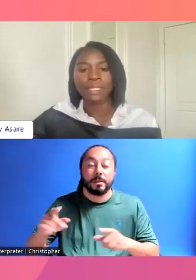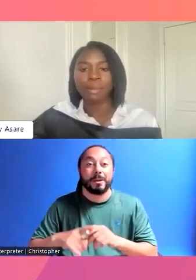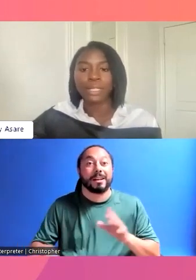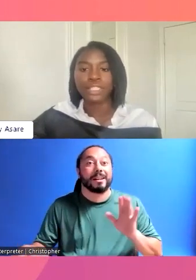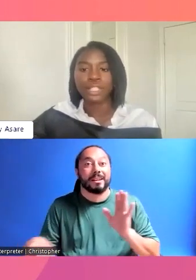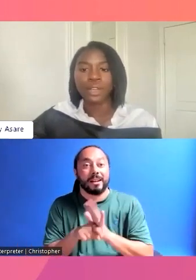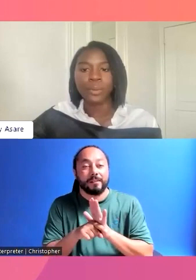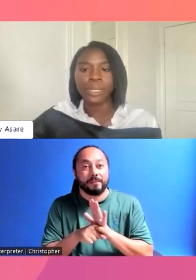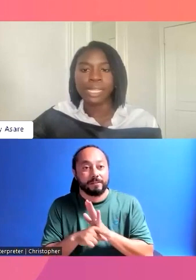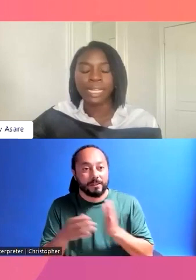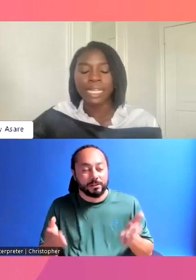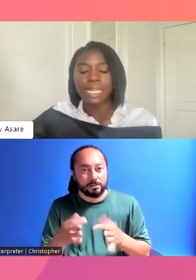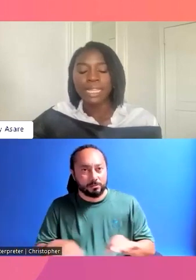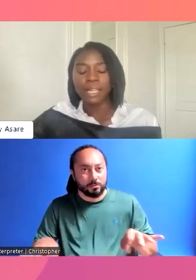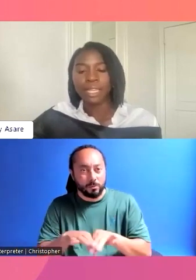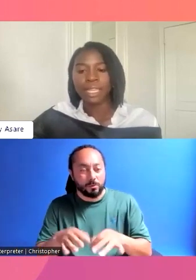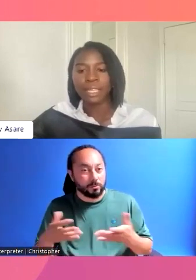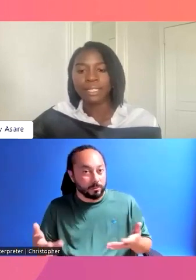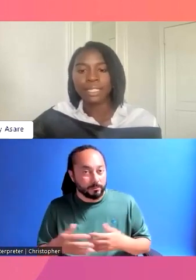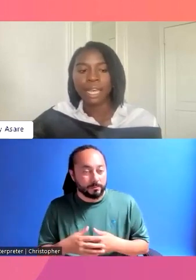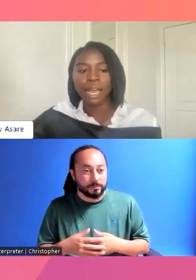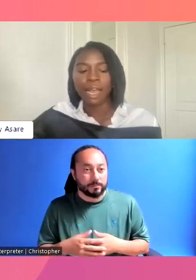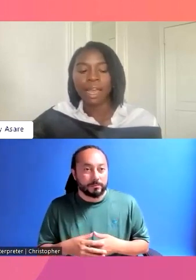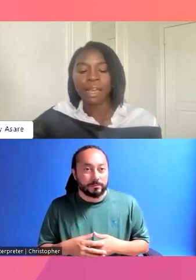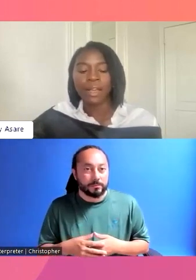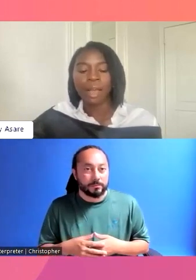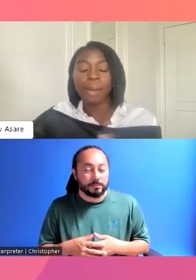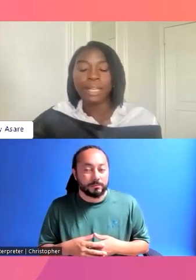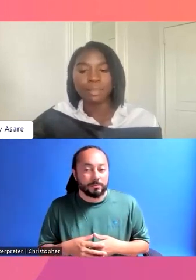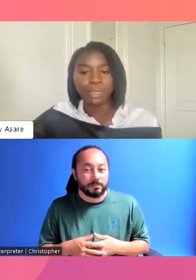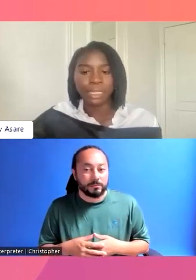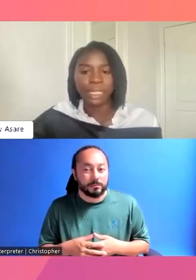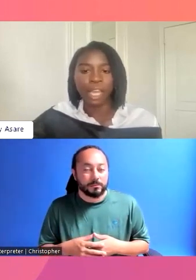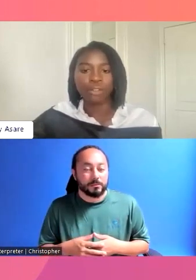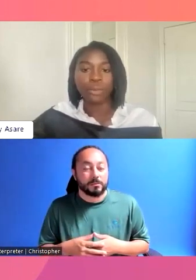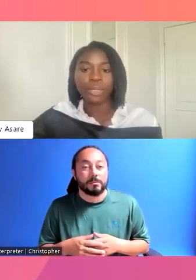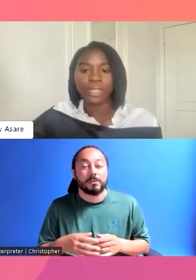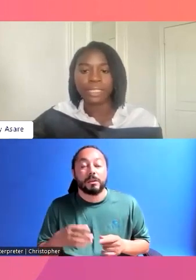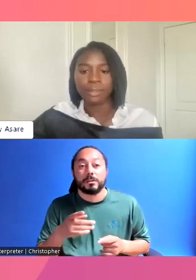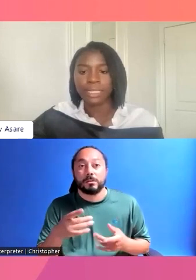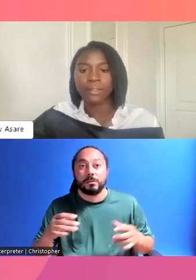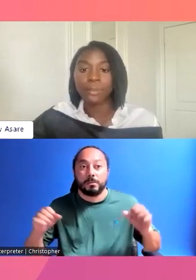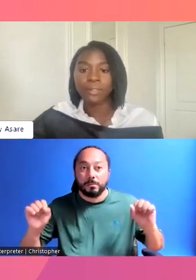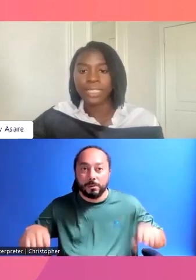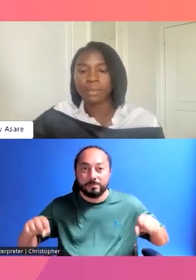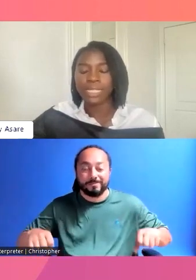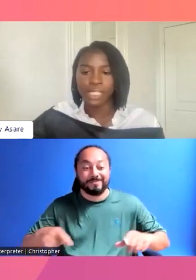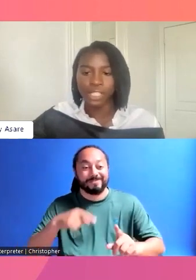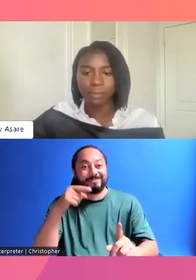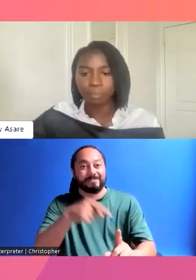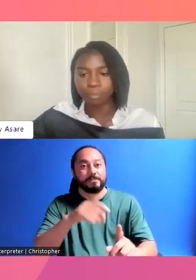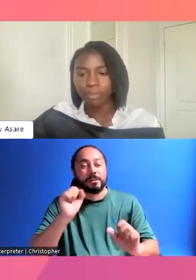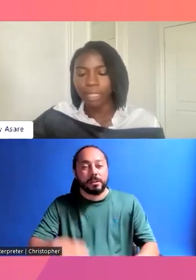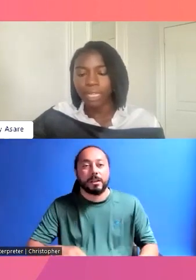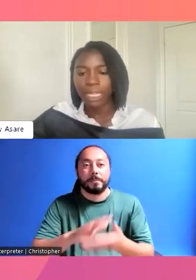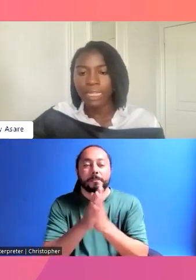utiles. Mais le négatif ici qu'il est important de reconnaître, c'est qu'il y a un plus grand risque